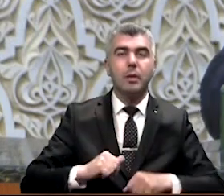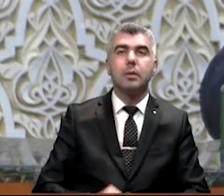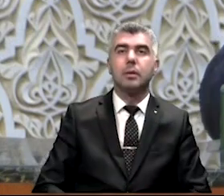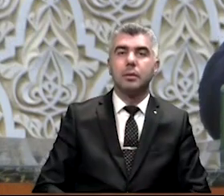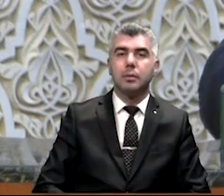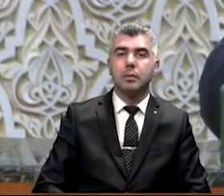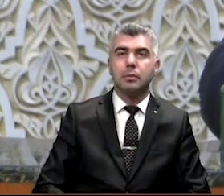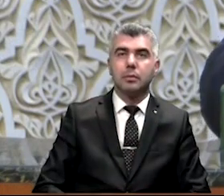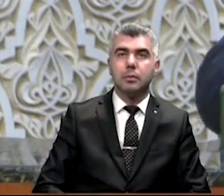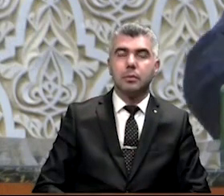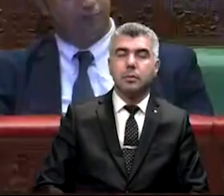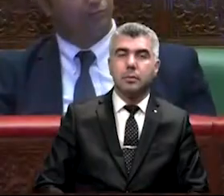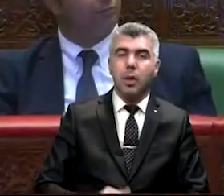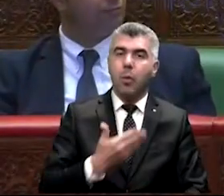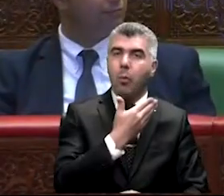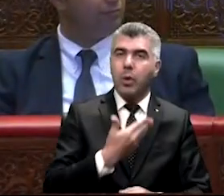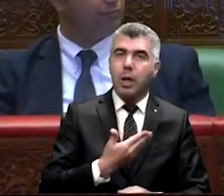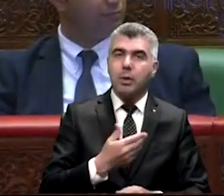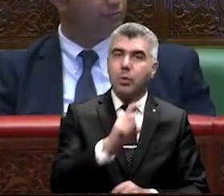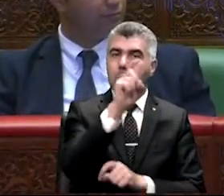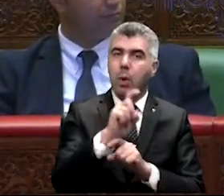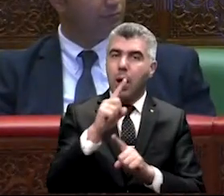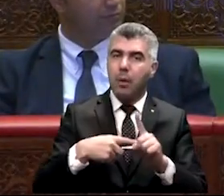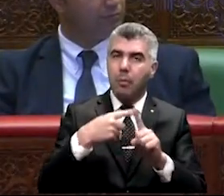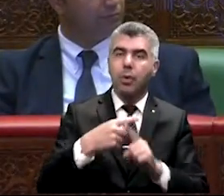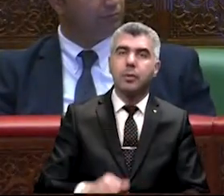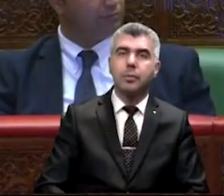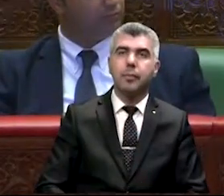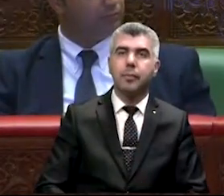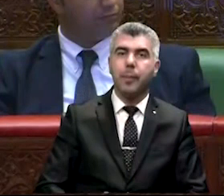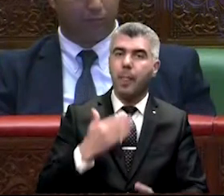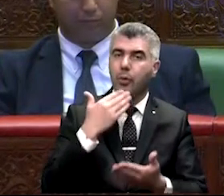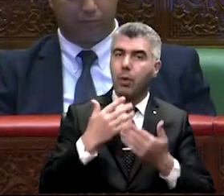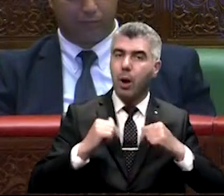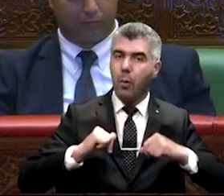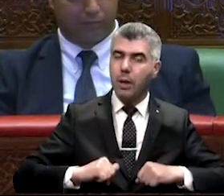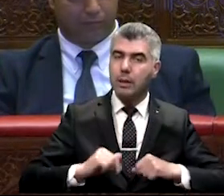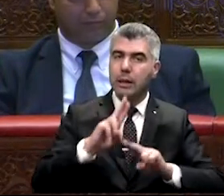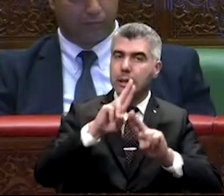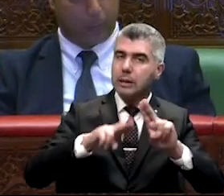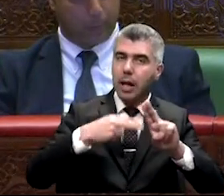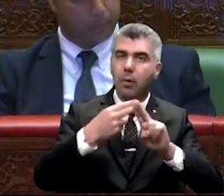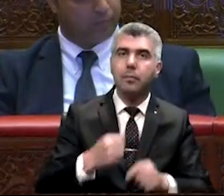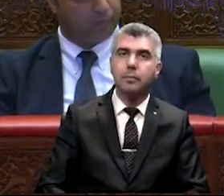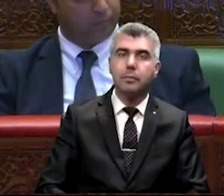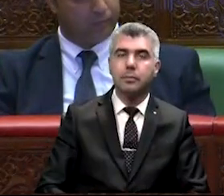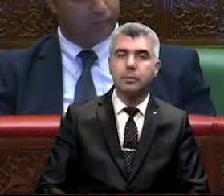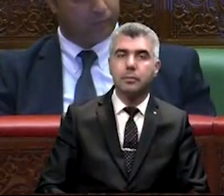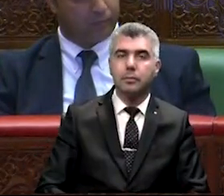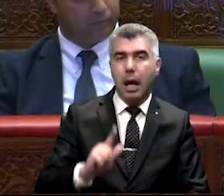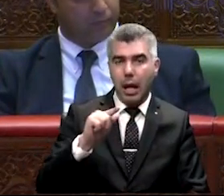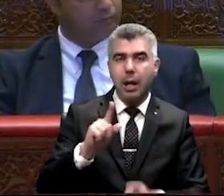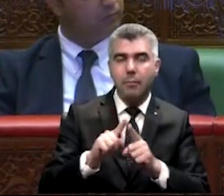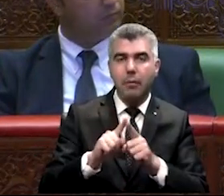لاحد تفضل سيد المستشى محترم للتعقيب شكرا السيد الوزير على جوابكم كتميز المنظومه